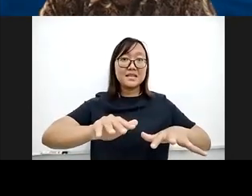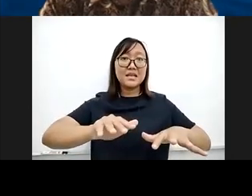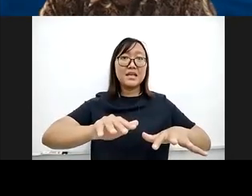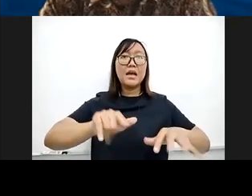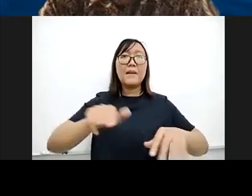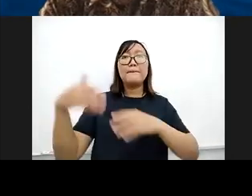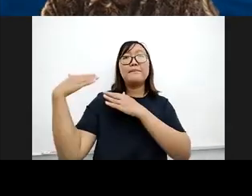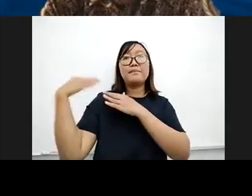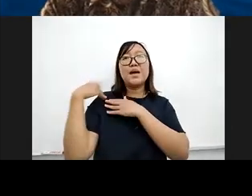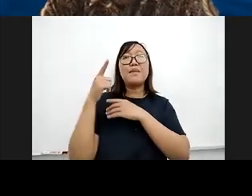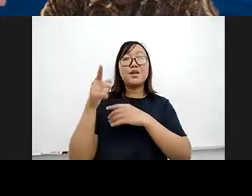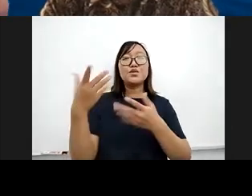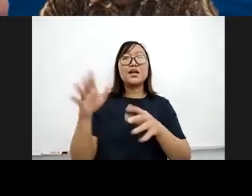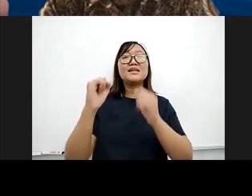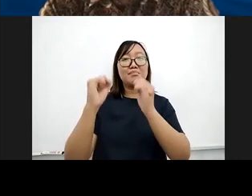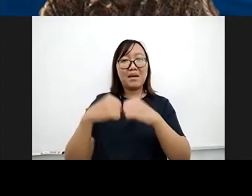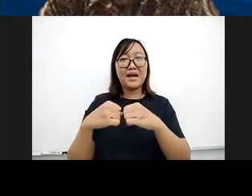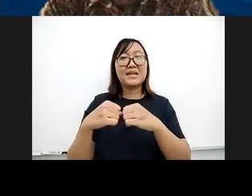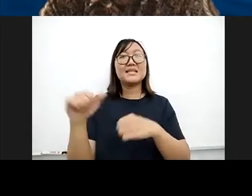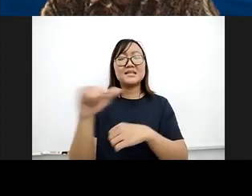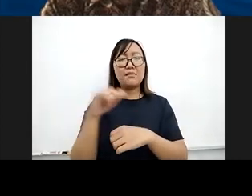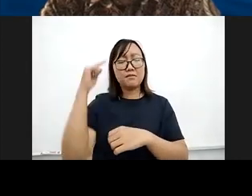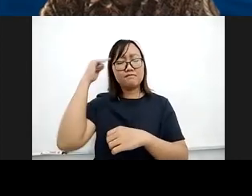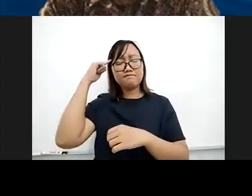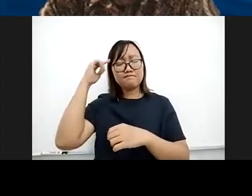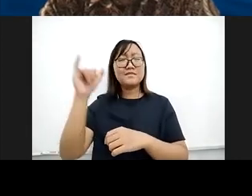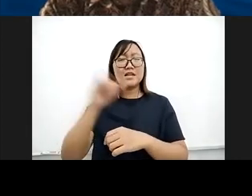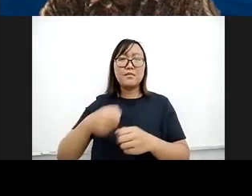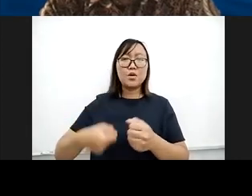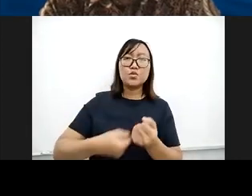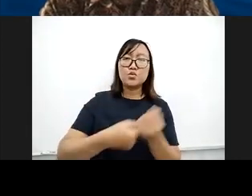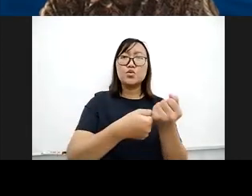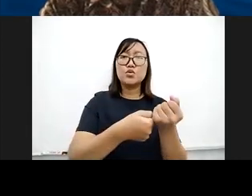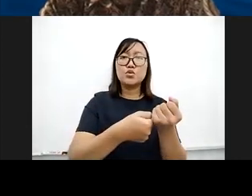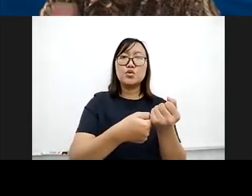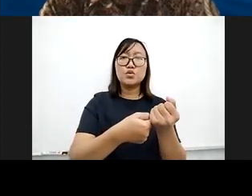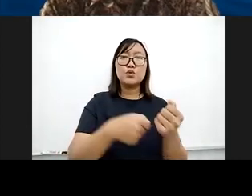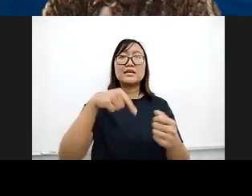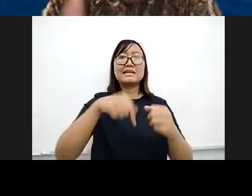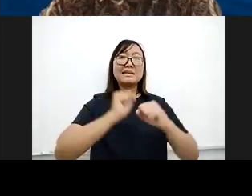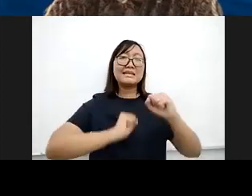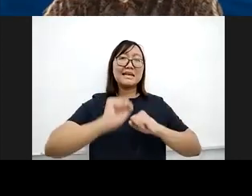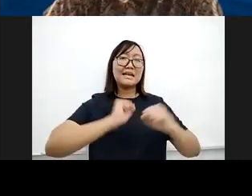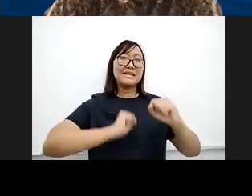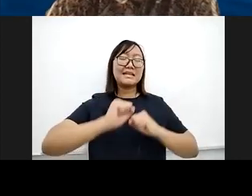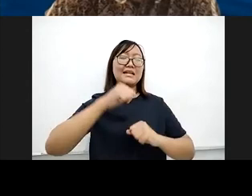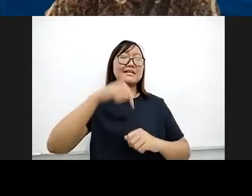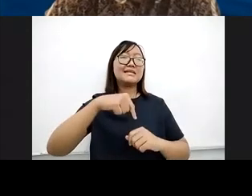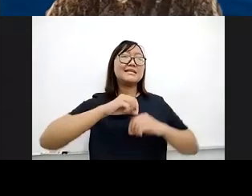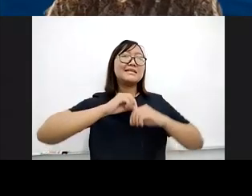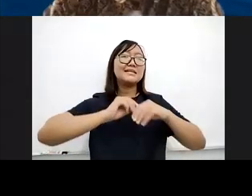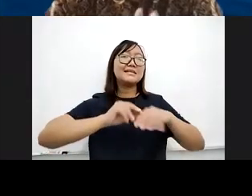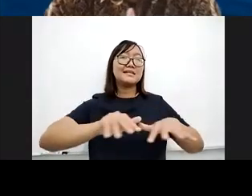satu kesepakatan satu gagasan yang sama Bagaimana kegiatan Project akan diimplementasikan